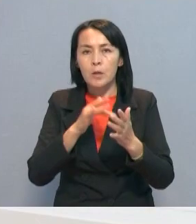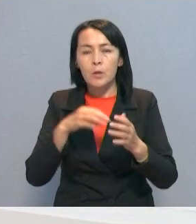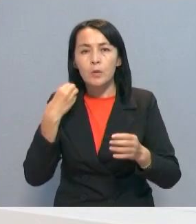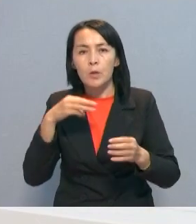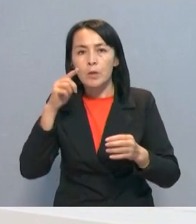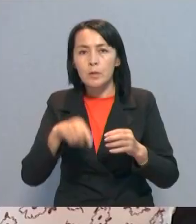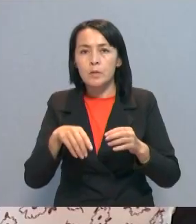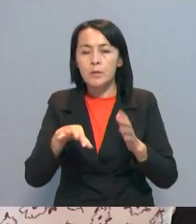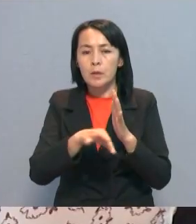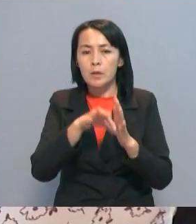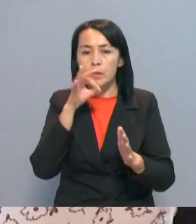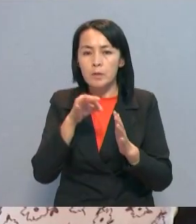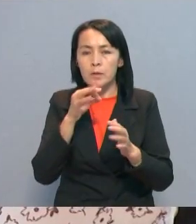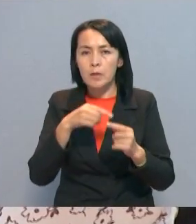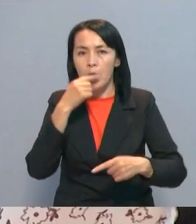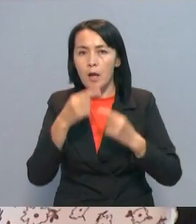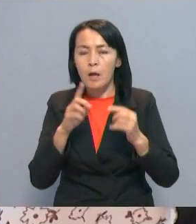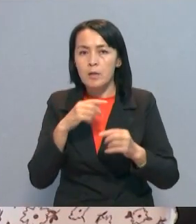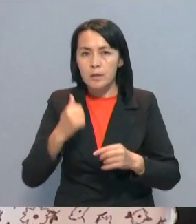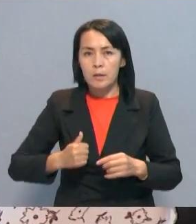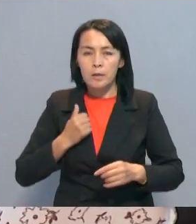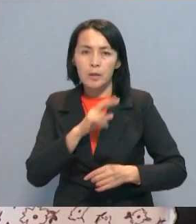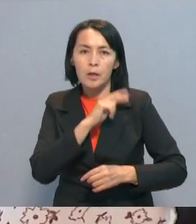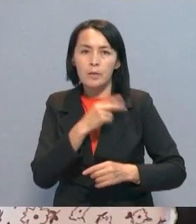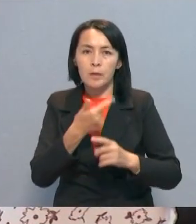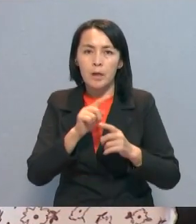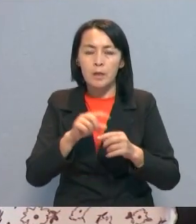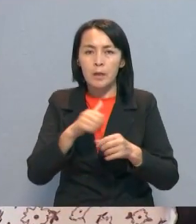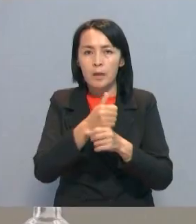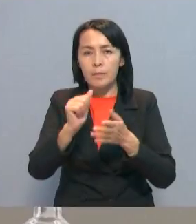Туркестана народные избранники подчеркнули, что активно работают над этим важным документом.